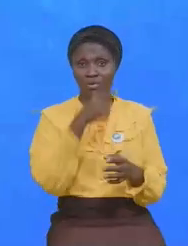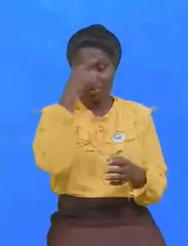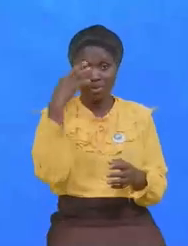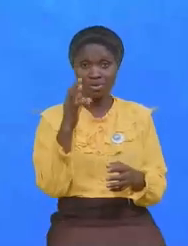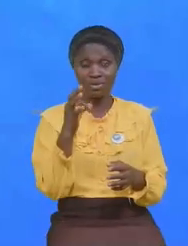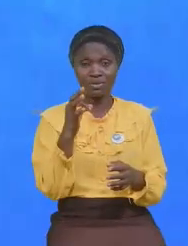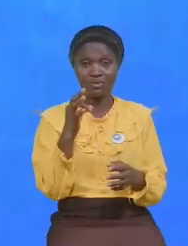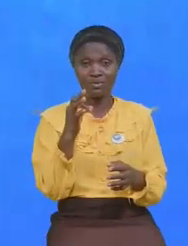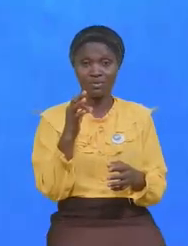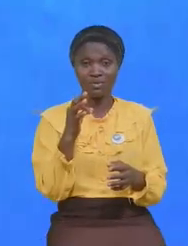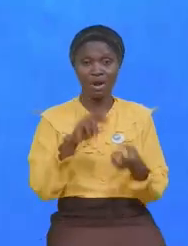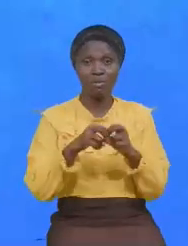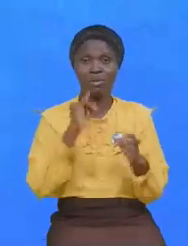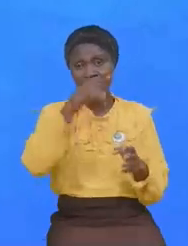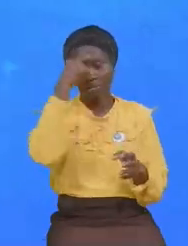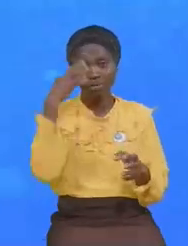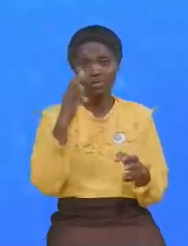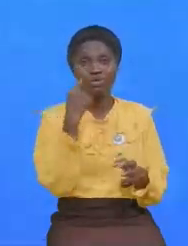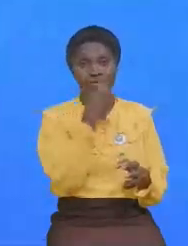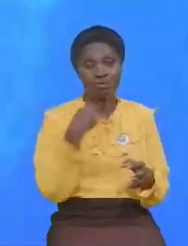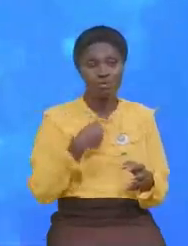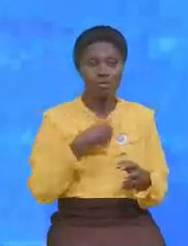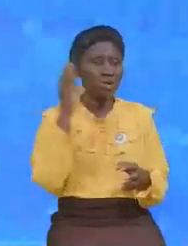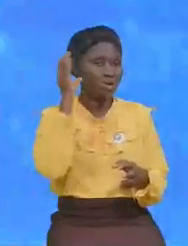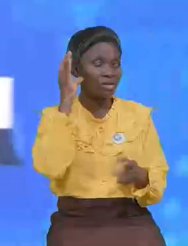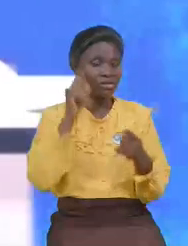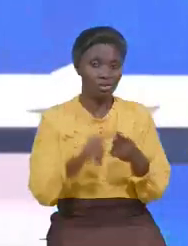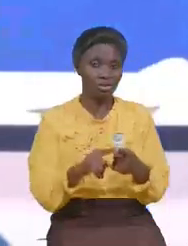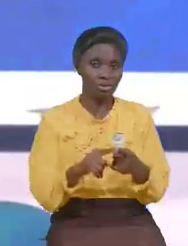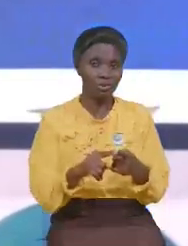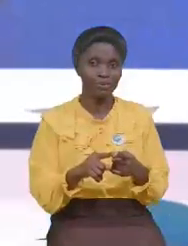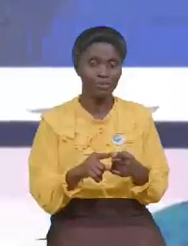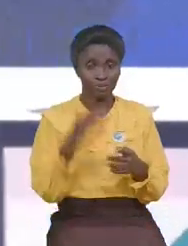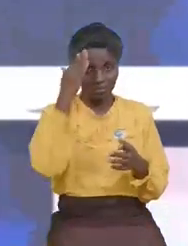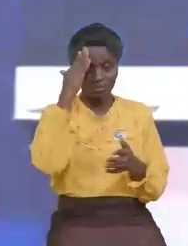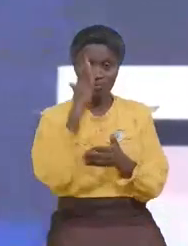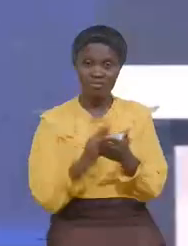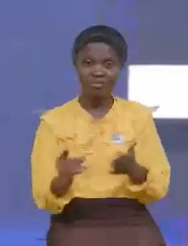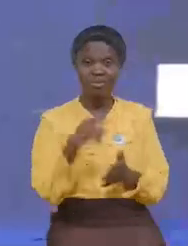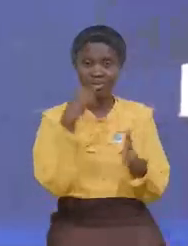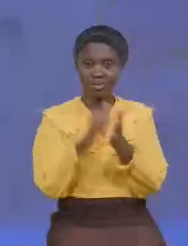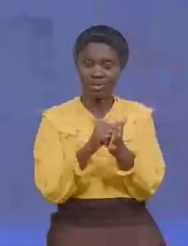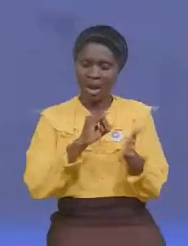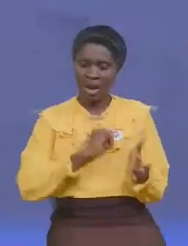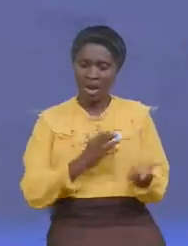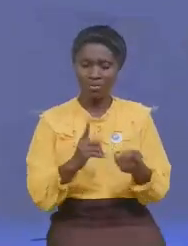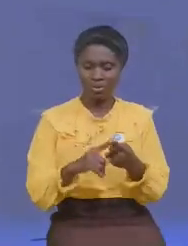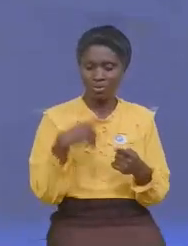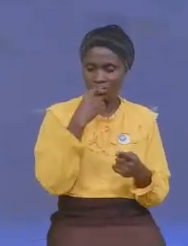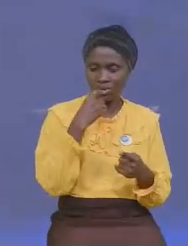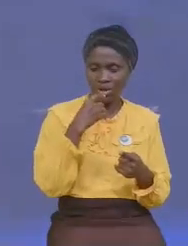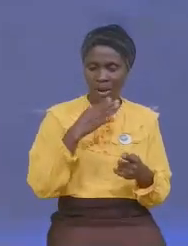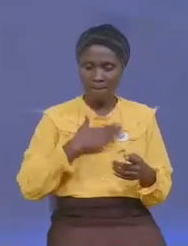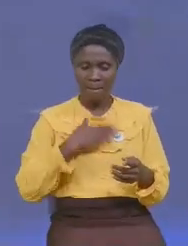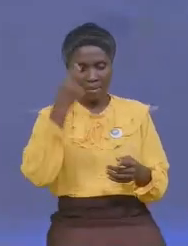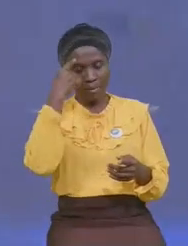que nous avons des problèmes à cause de ce que nous écoutons. Quelqu'un te dit que moi, je